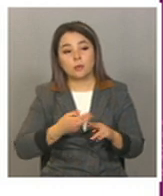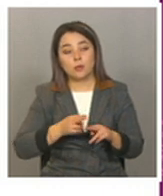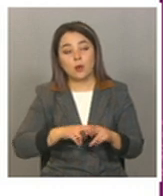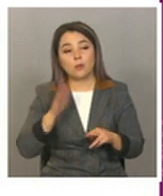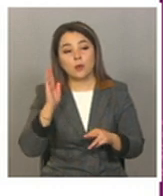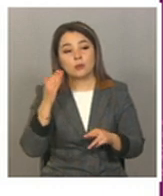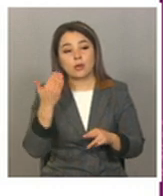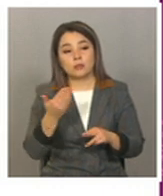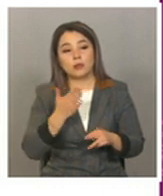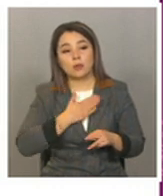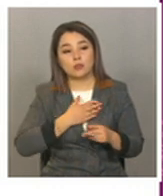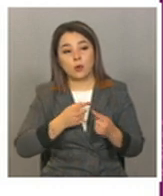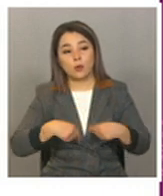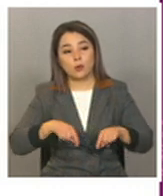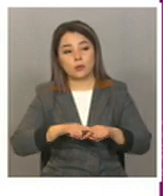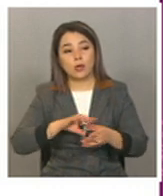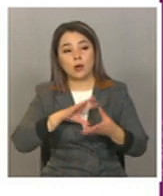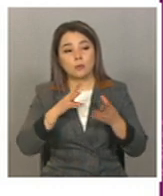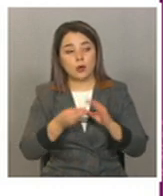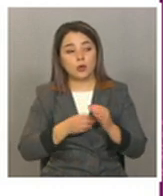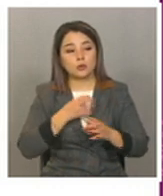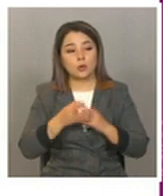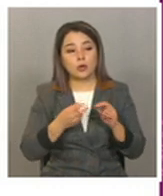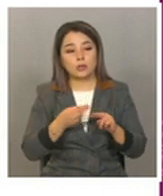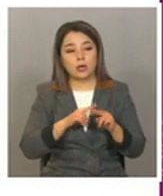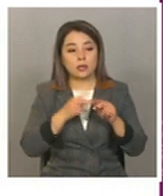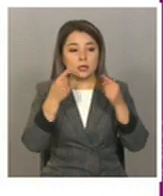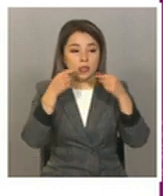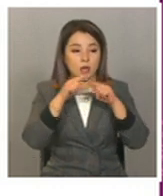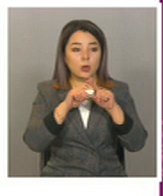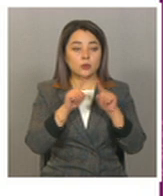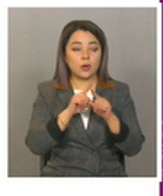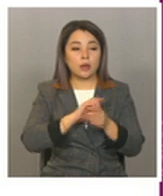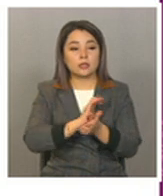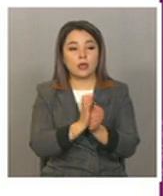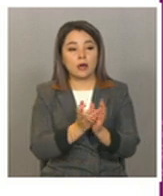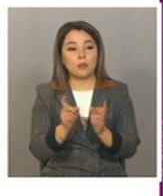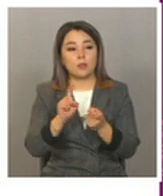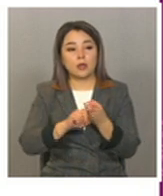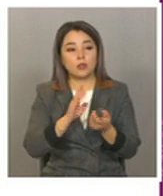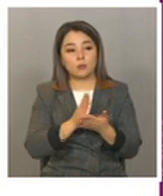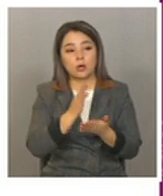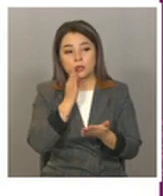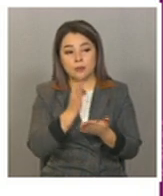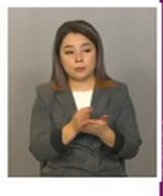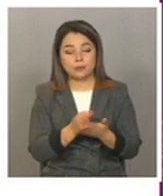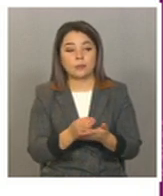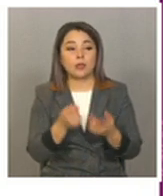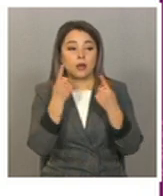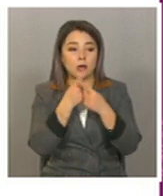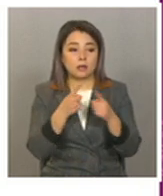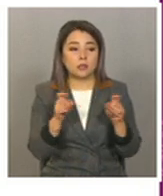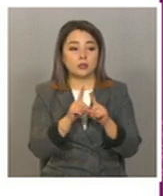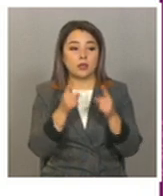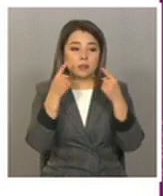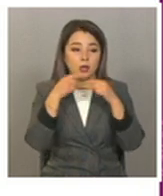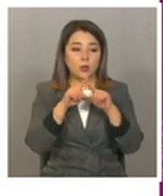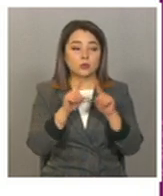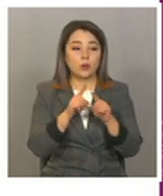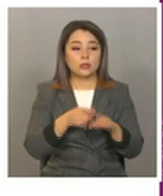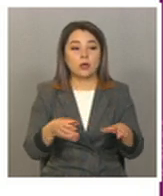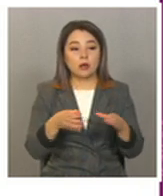болашақта бізді қоршыған барлық дүние технологиялармен тығыз байланысты болмақ. Ақпараттық